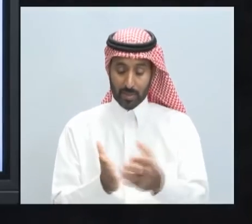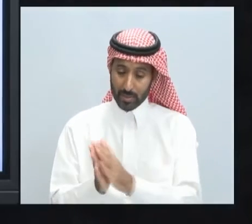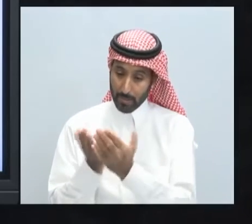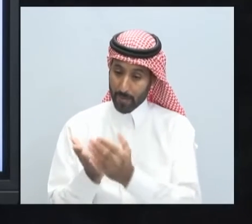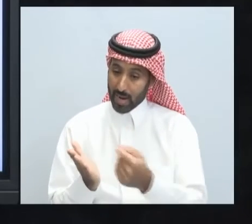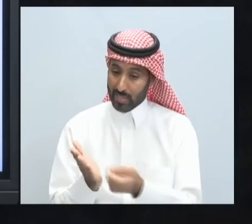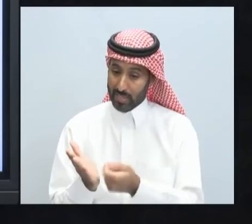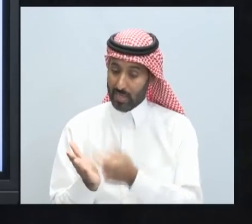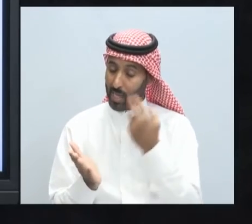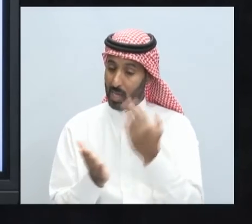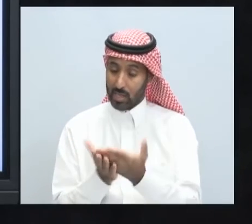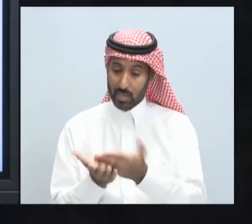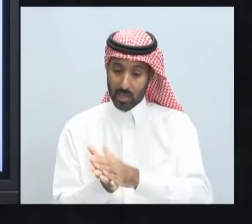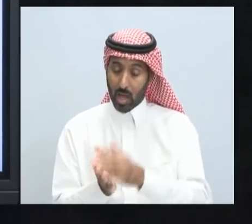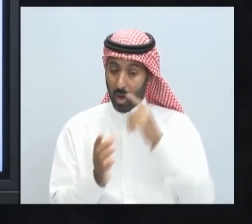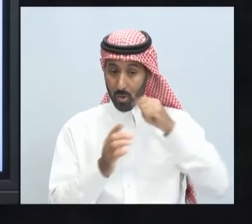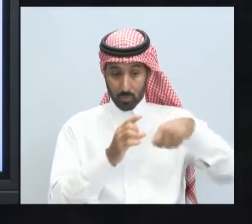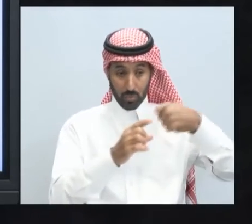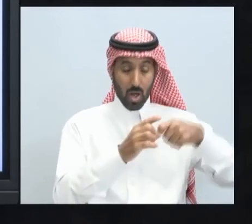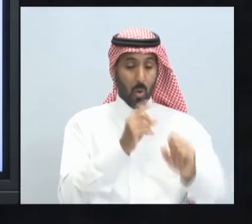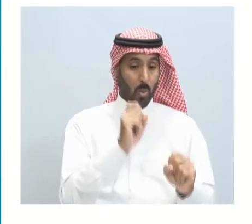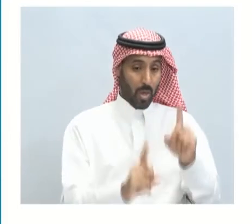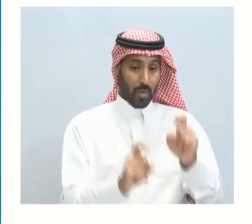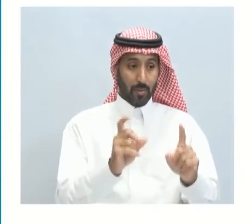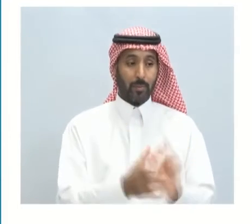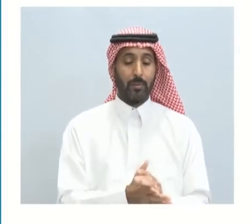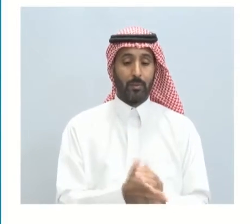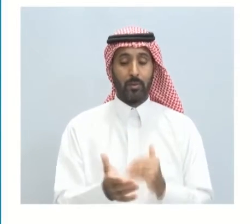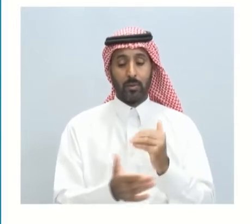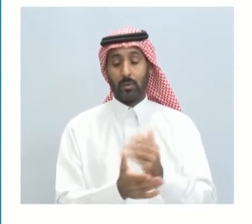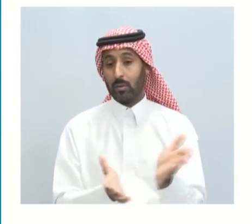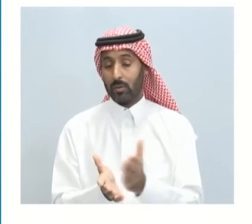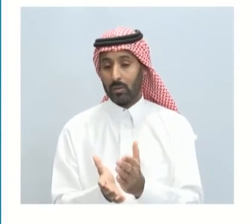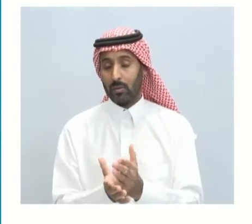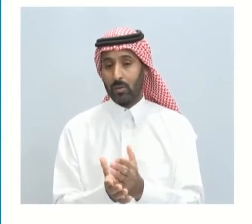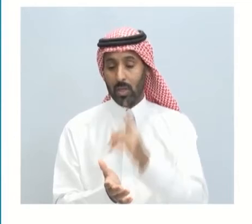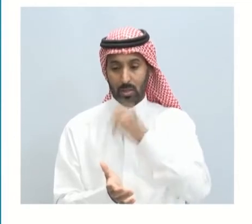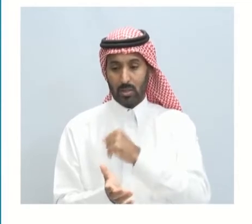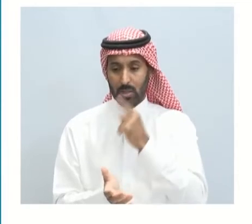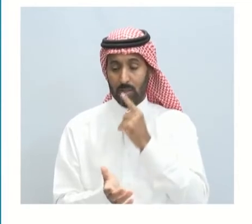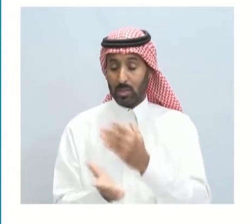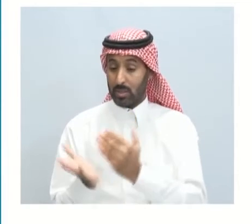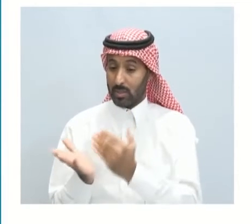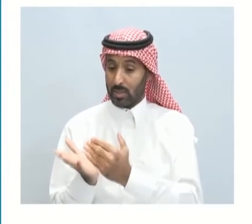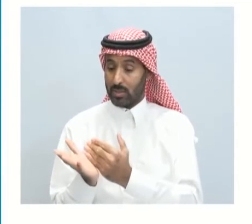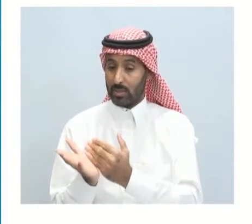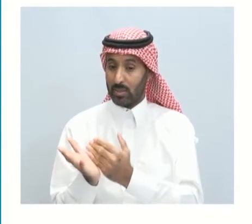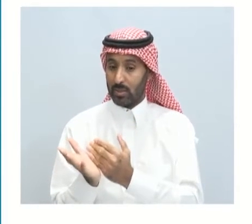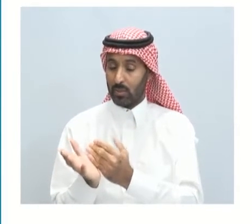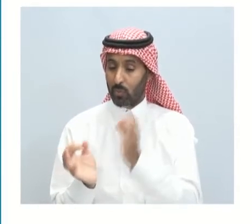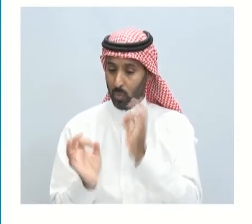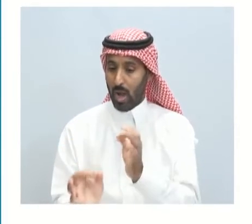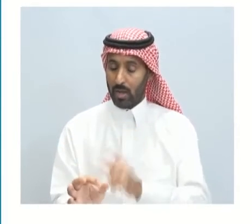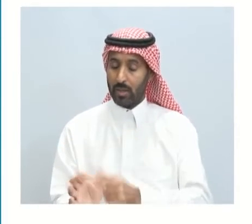المكتوبه او الرسائل او الفيديو او الانترنت واعلم ايضا انه ينبغي تسليم التقرير في